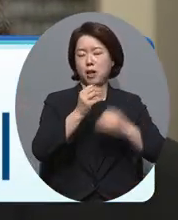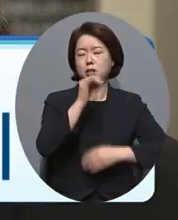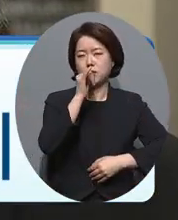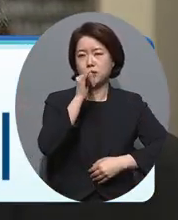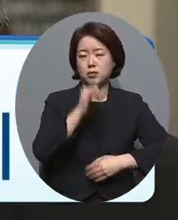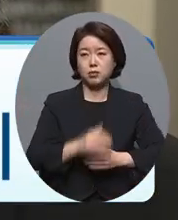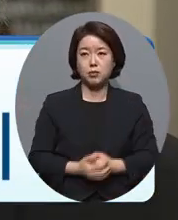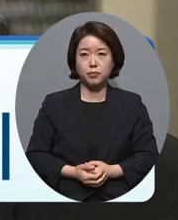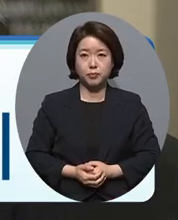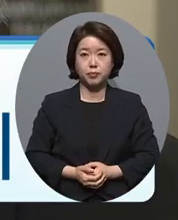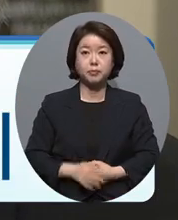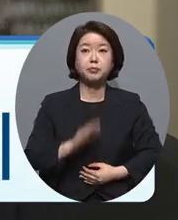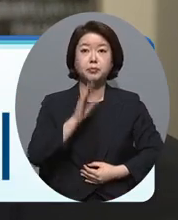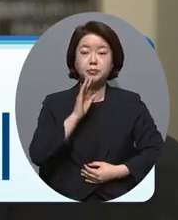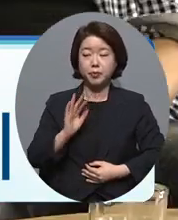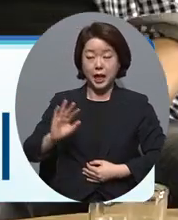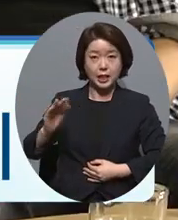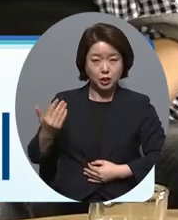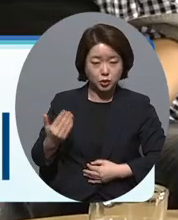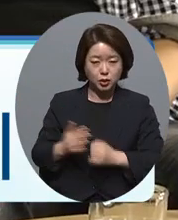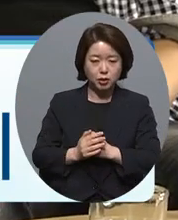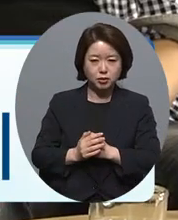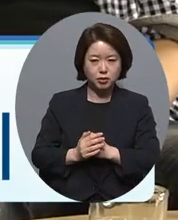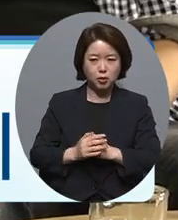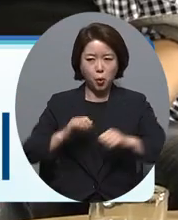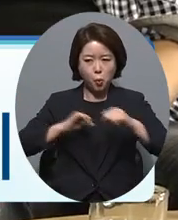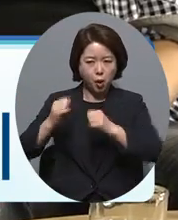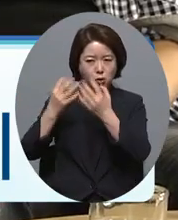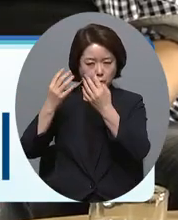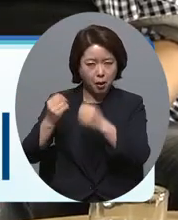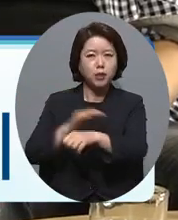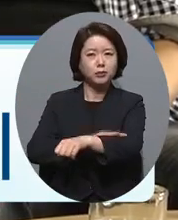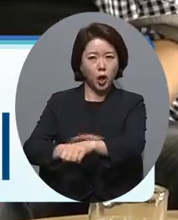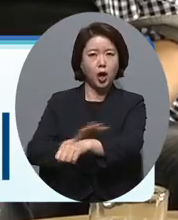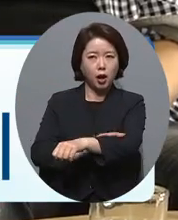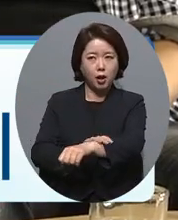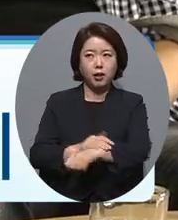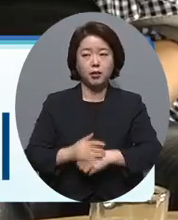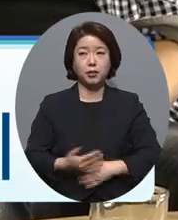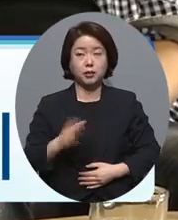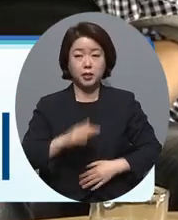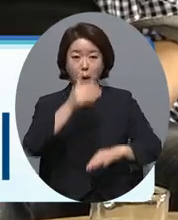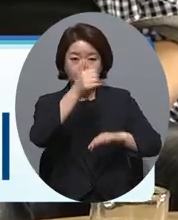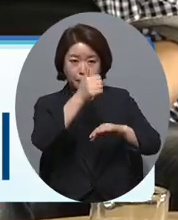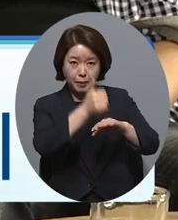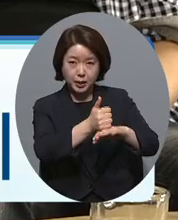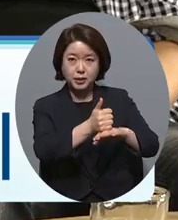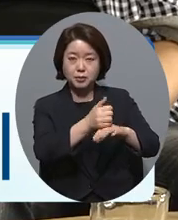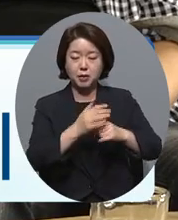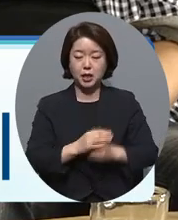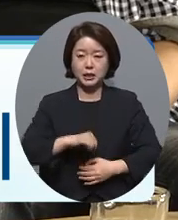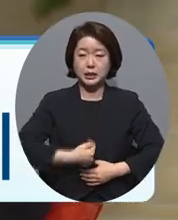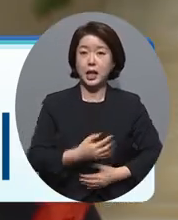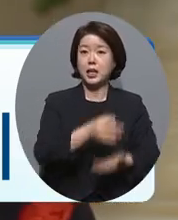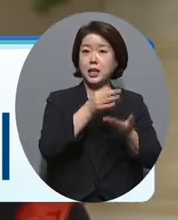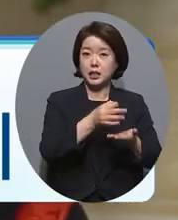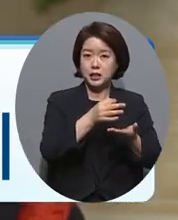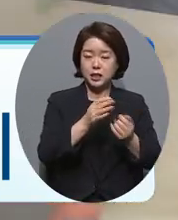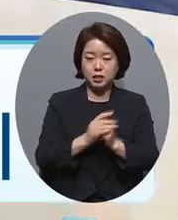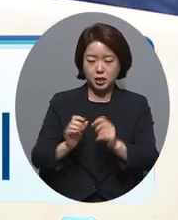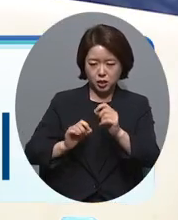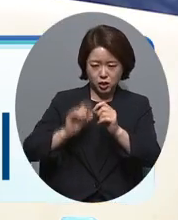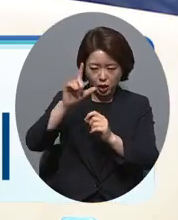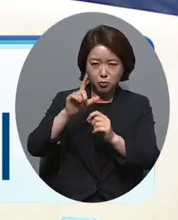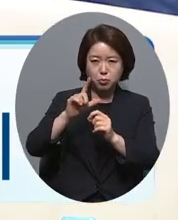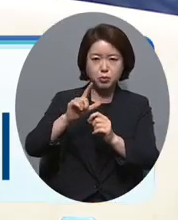있겠죠 그렇죠 아니 최근까지 왕성한 활동을 했는데 사실은 그 마지막 순간은 왜냐면 본인의 재산도 대부분